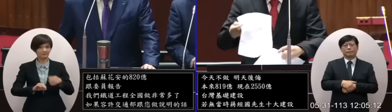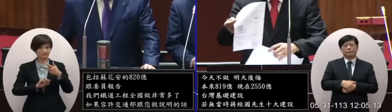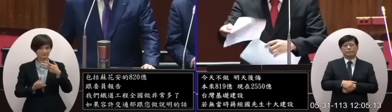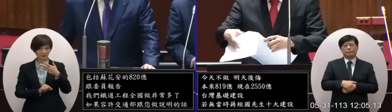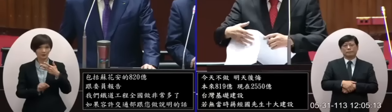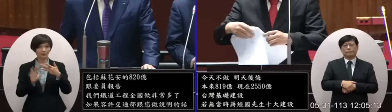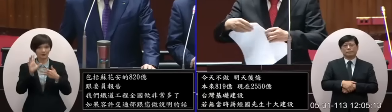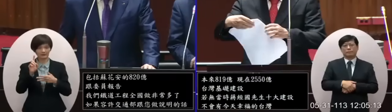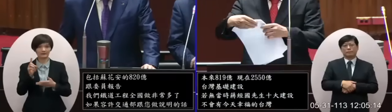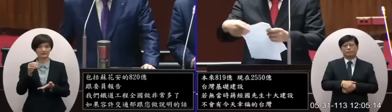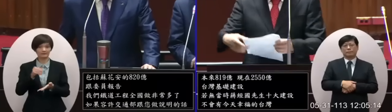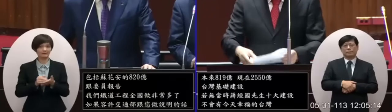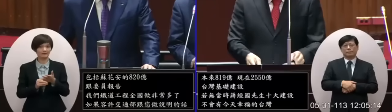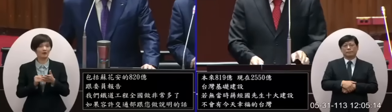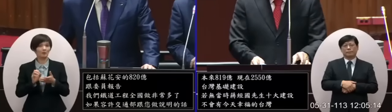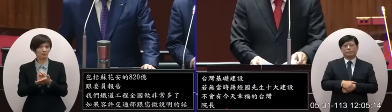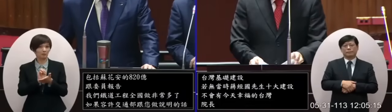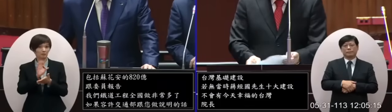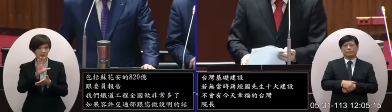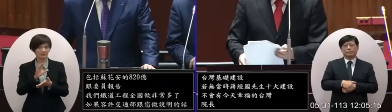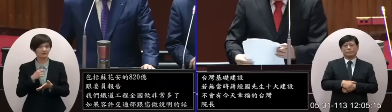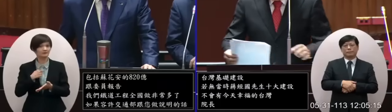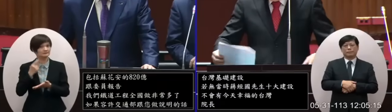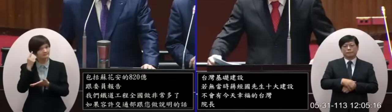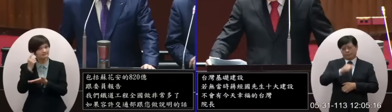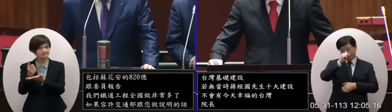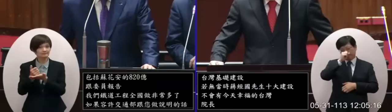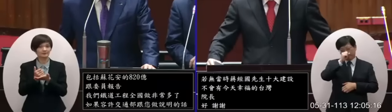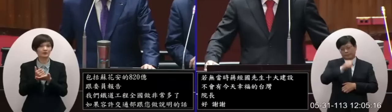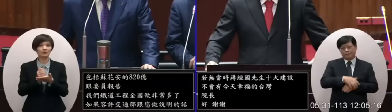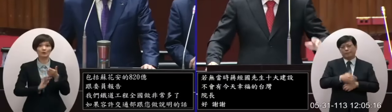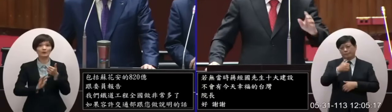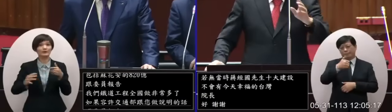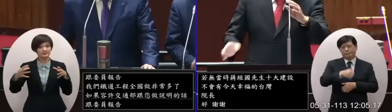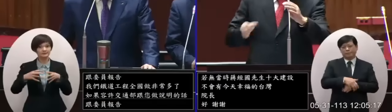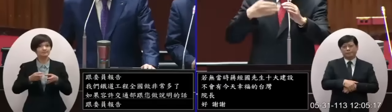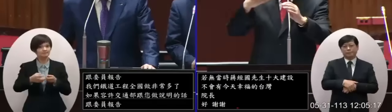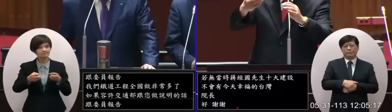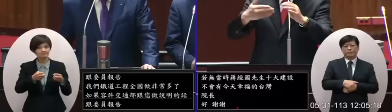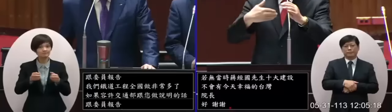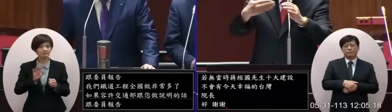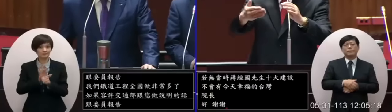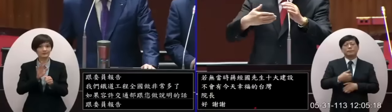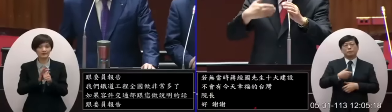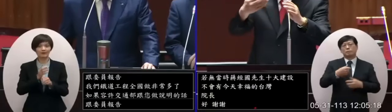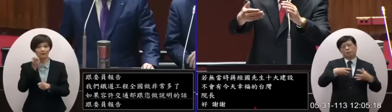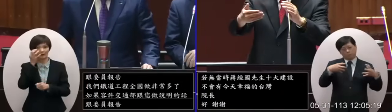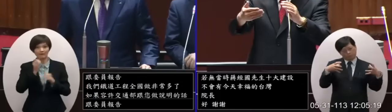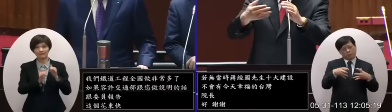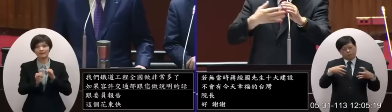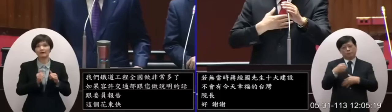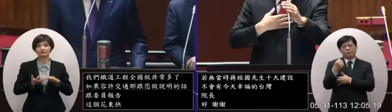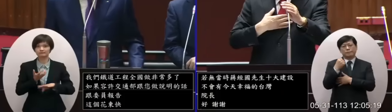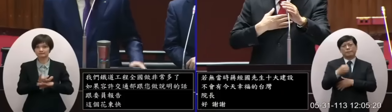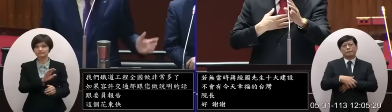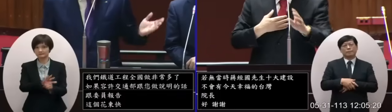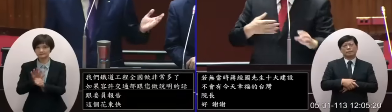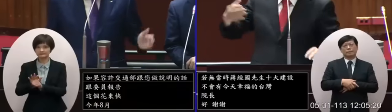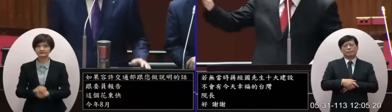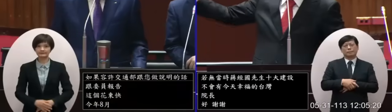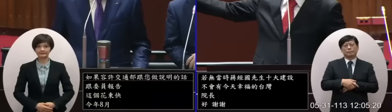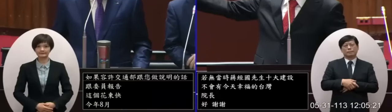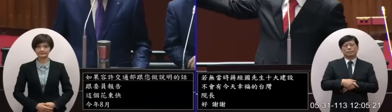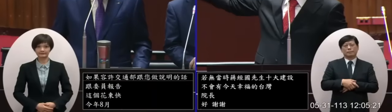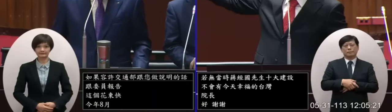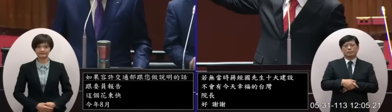期末的报告， 谢谢， 那个时候我再请委员能够来指教，我们共同来为花莲的乡亲做更多的事情。 我们一起来努力，本席很乐见。